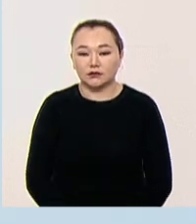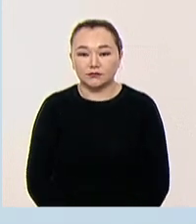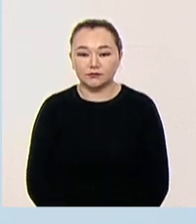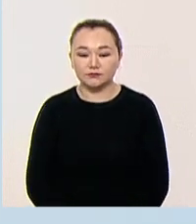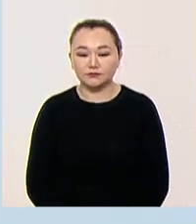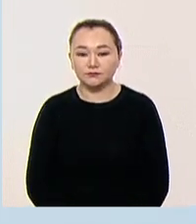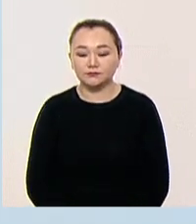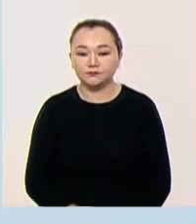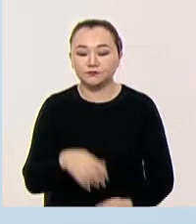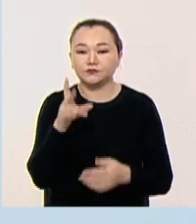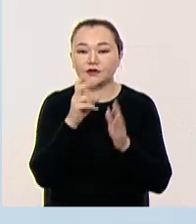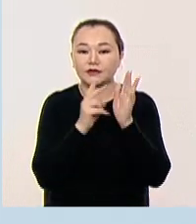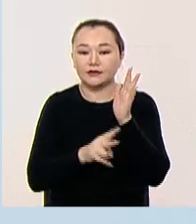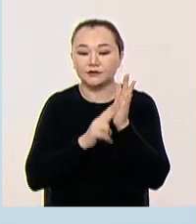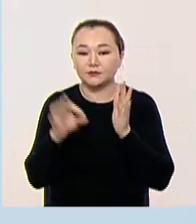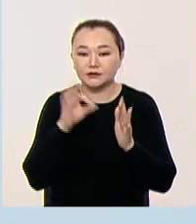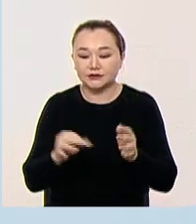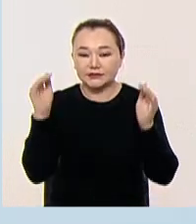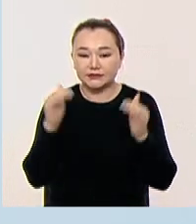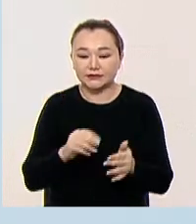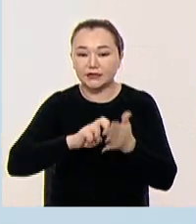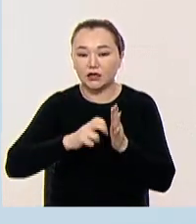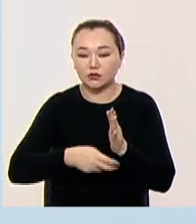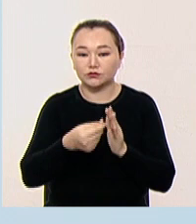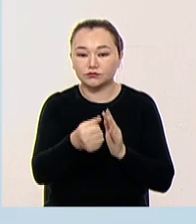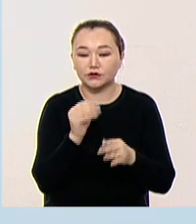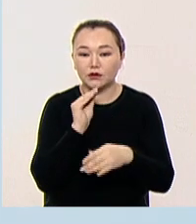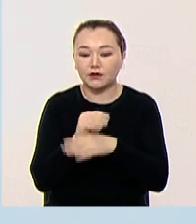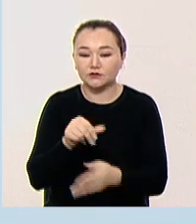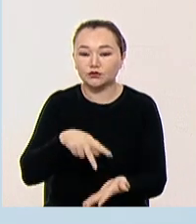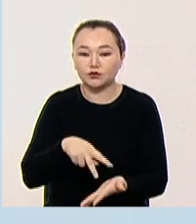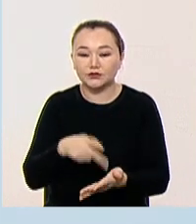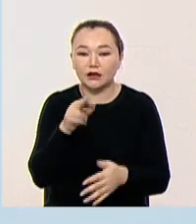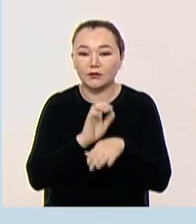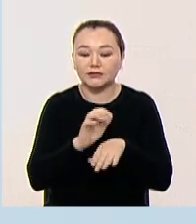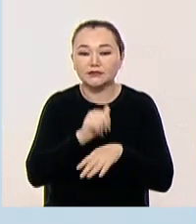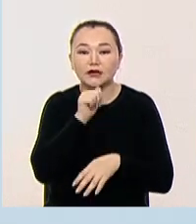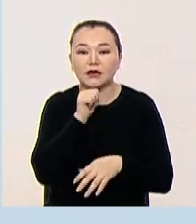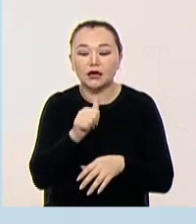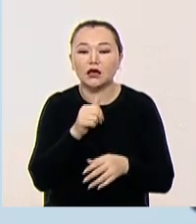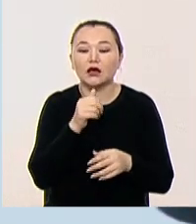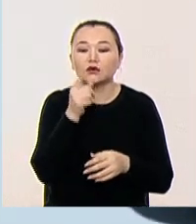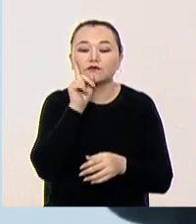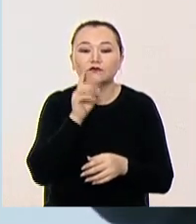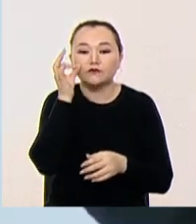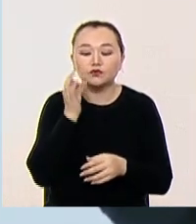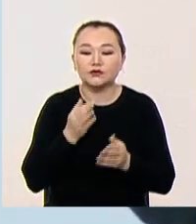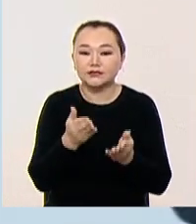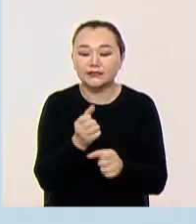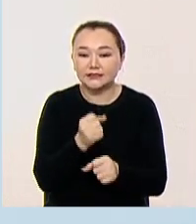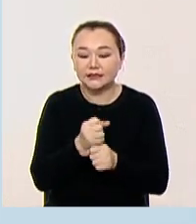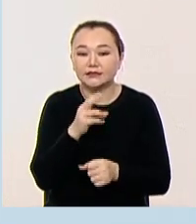кулармида на 70 процентов снизится сумма налога на добавленную стоимость для производителей сахара кондитерских изделий и дрожжей